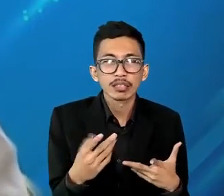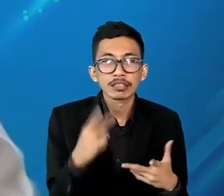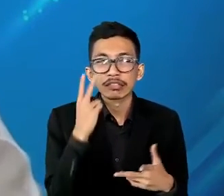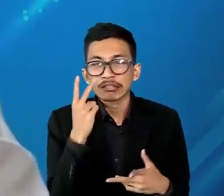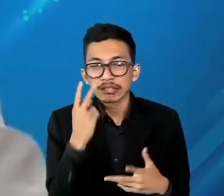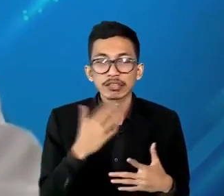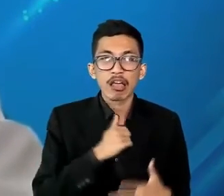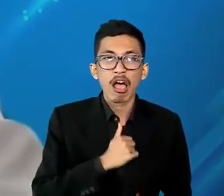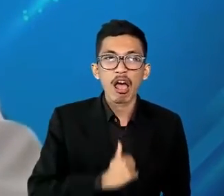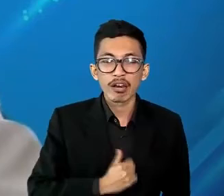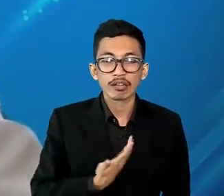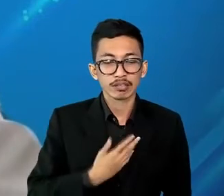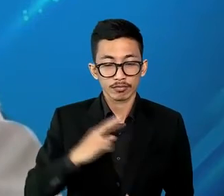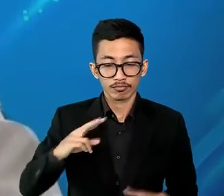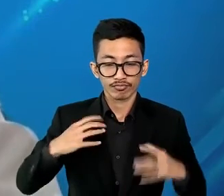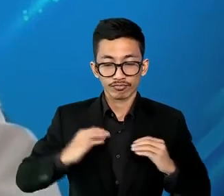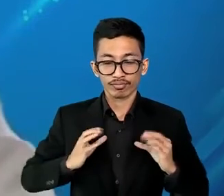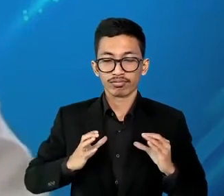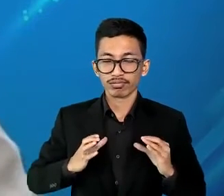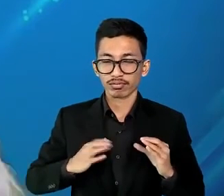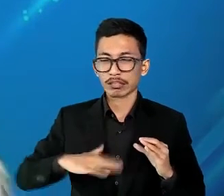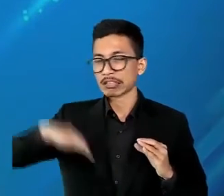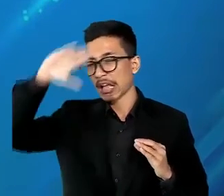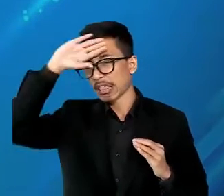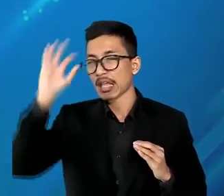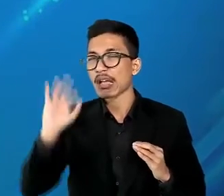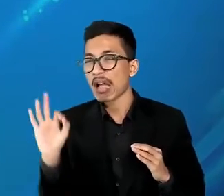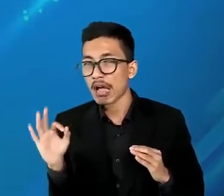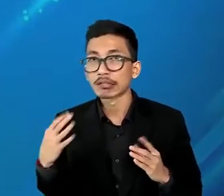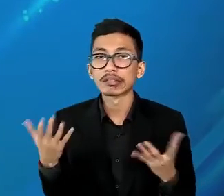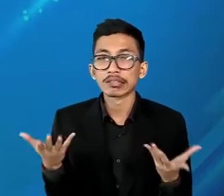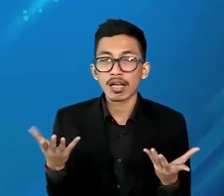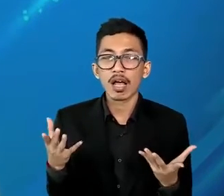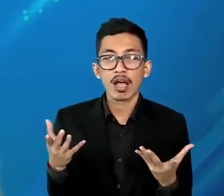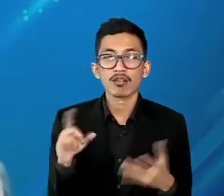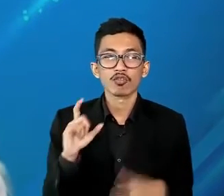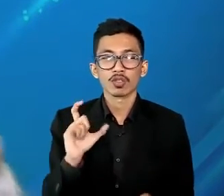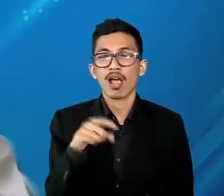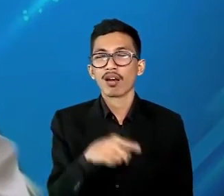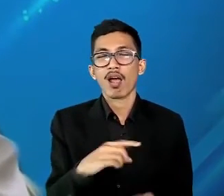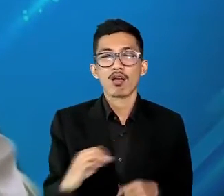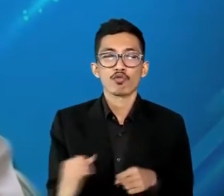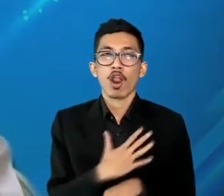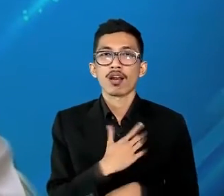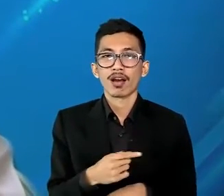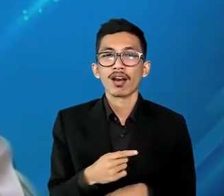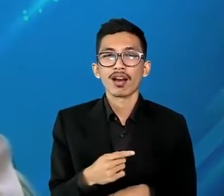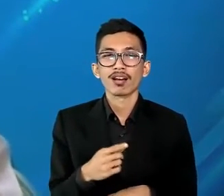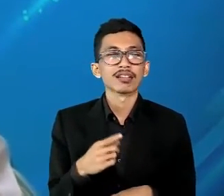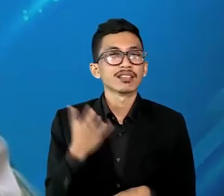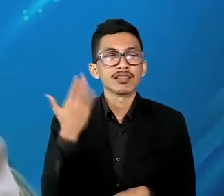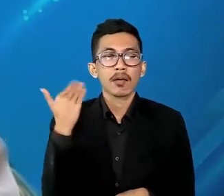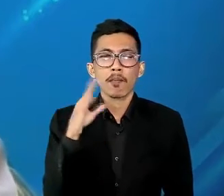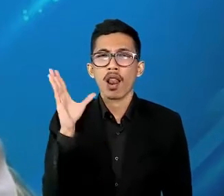tidak menjadi kita jadi sakit. Itu masih sampai di cara penularan. Saya baru tadi malam